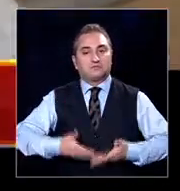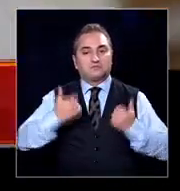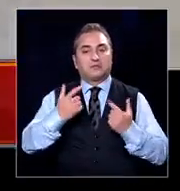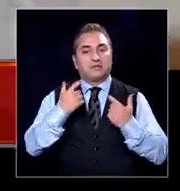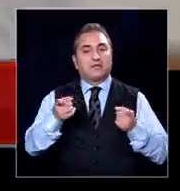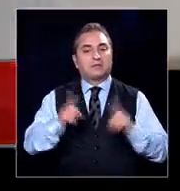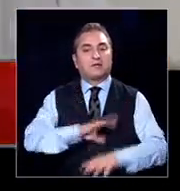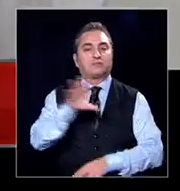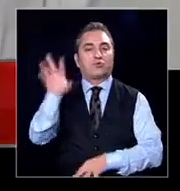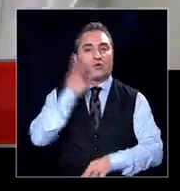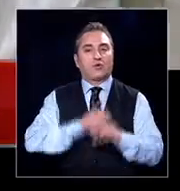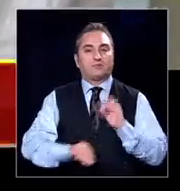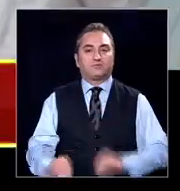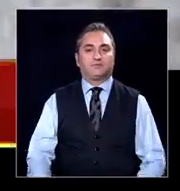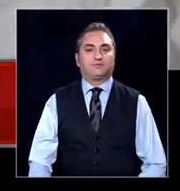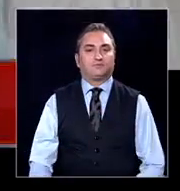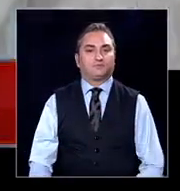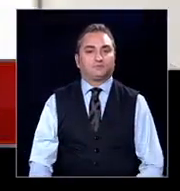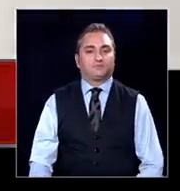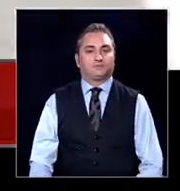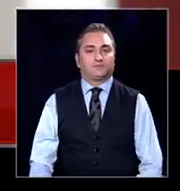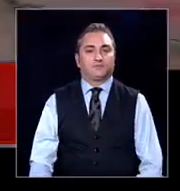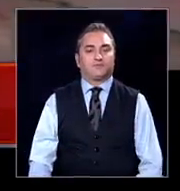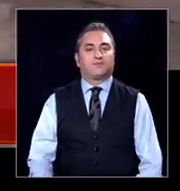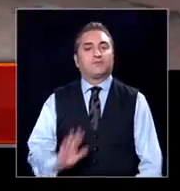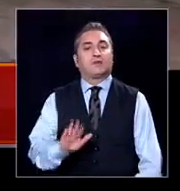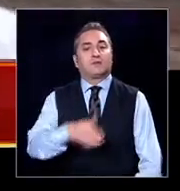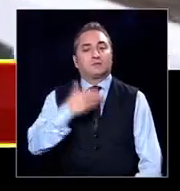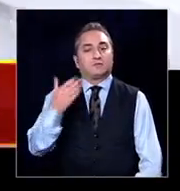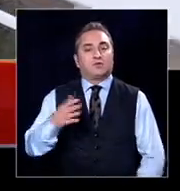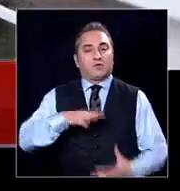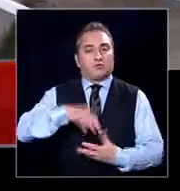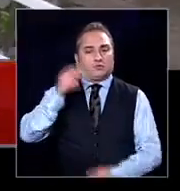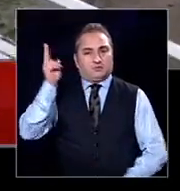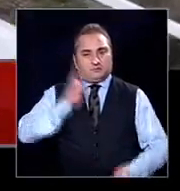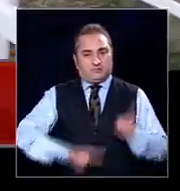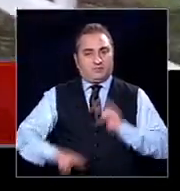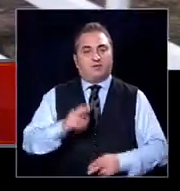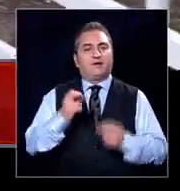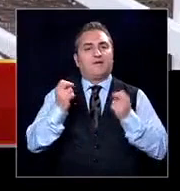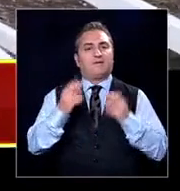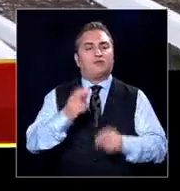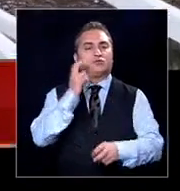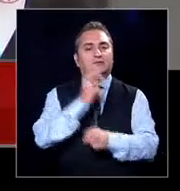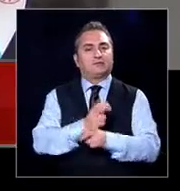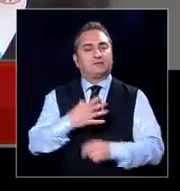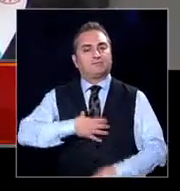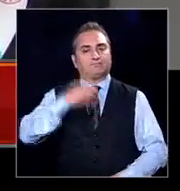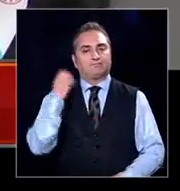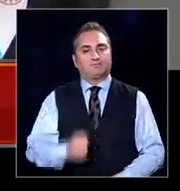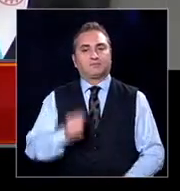dikkat etmeliyiz? Sırf bu görev için bunu öğrendim. Sonra da o tulumları giyip virüs riskini göze aldı.